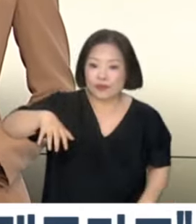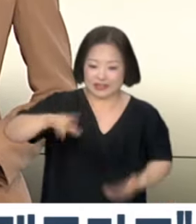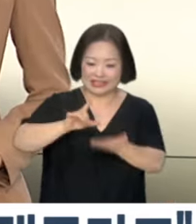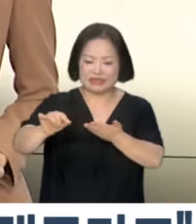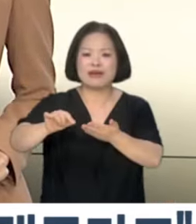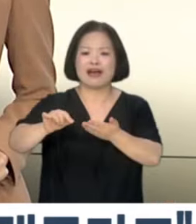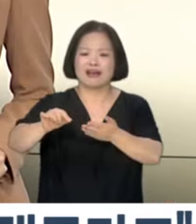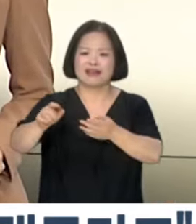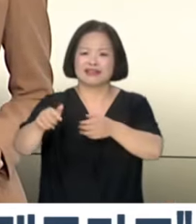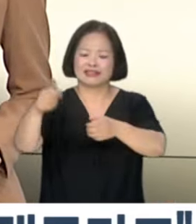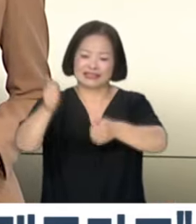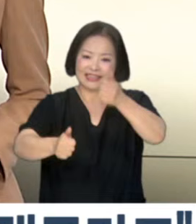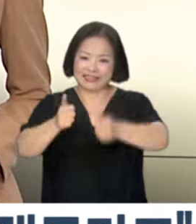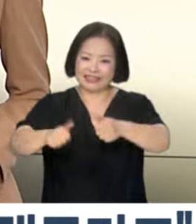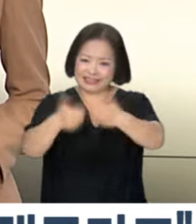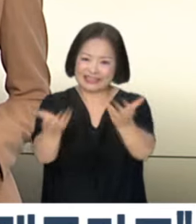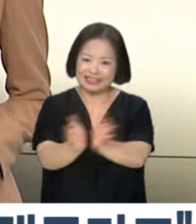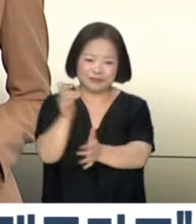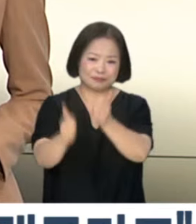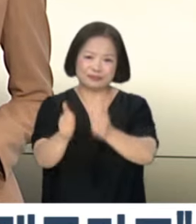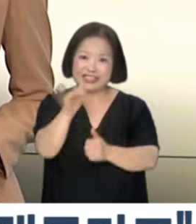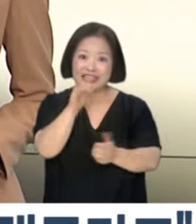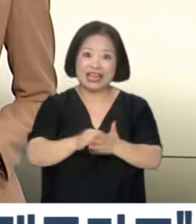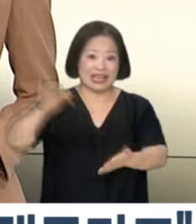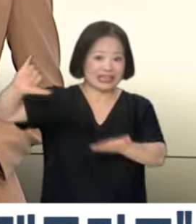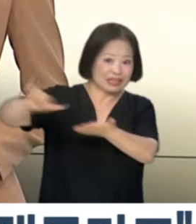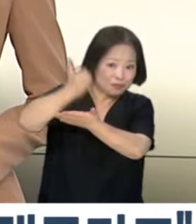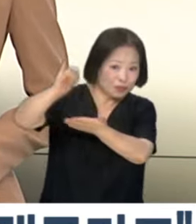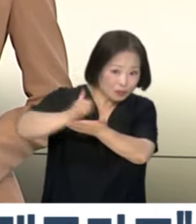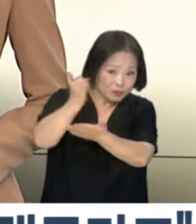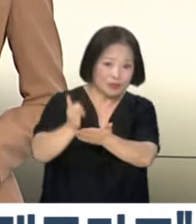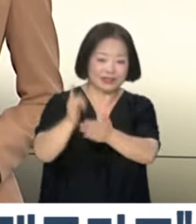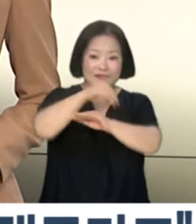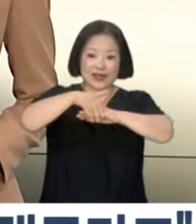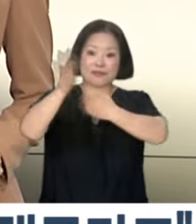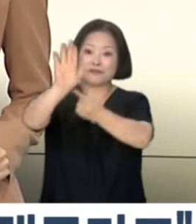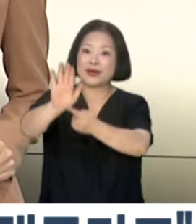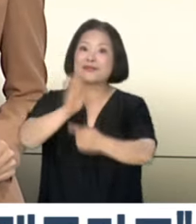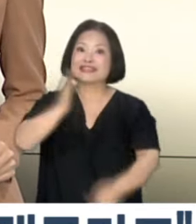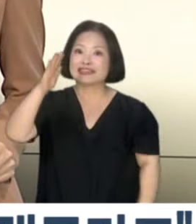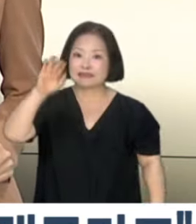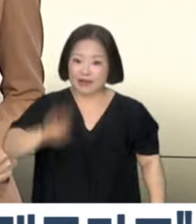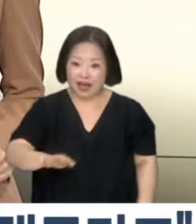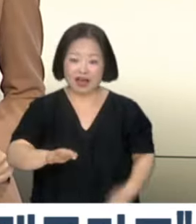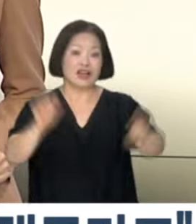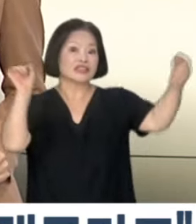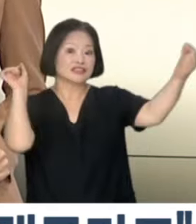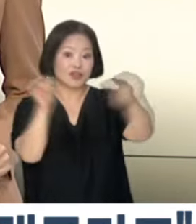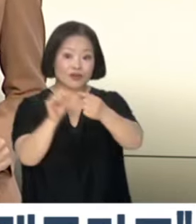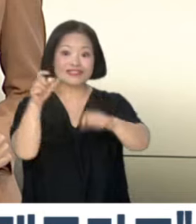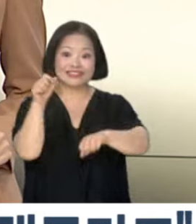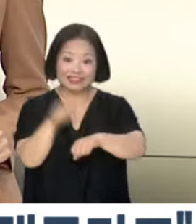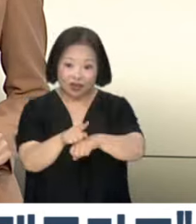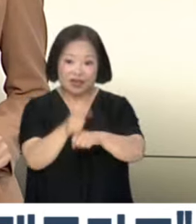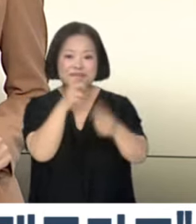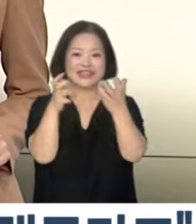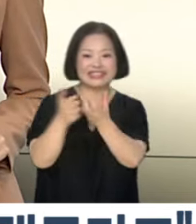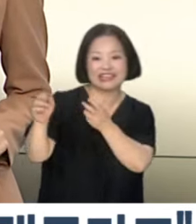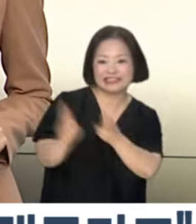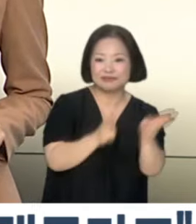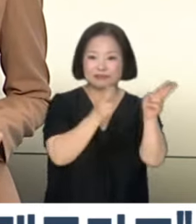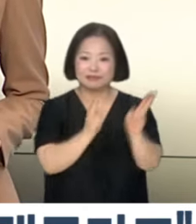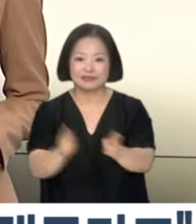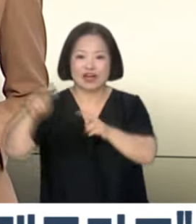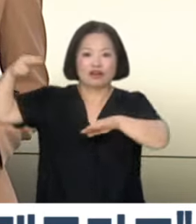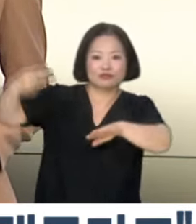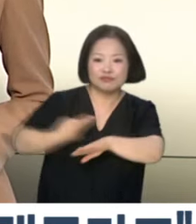치열합니다 이중 경기 김포시가 가장 먼저 청사진을 공개했는데요 높은 접근성을 내세우며 빙상 스포츠의